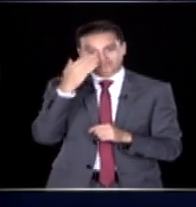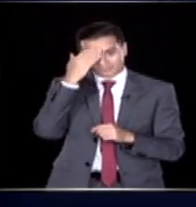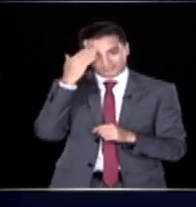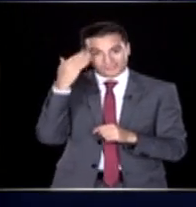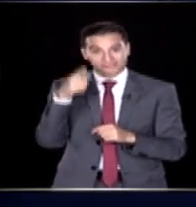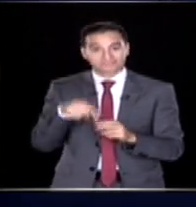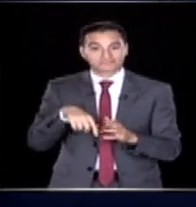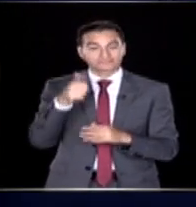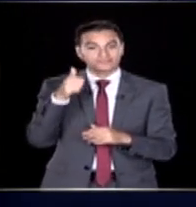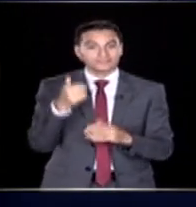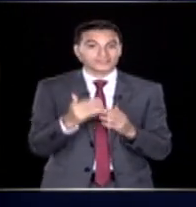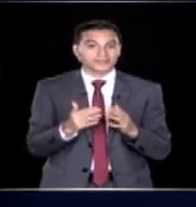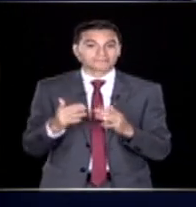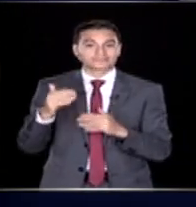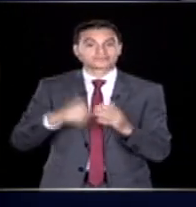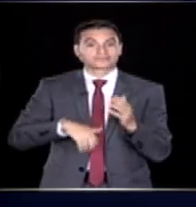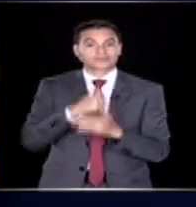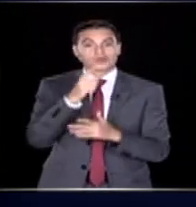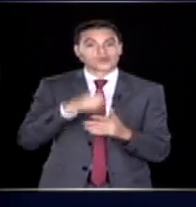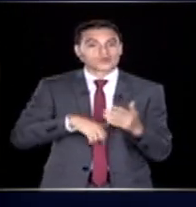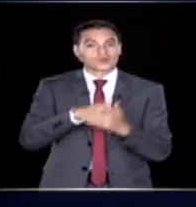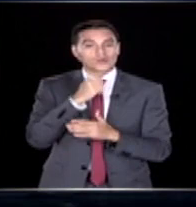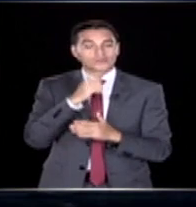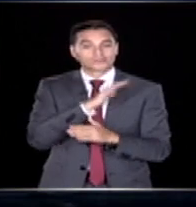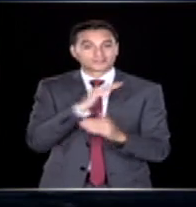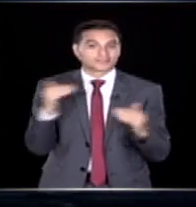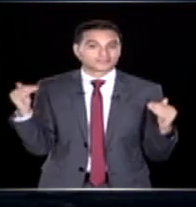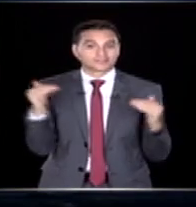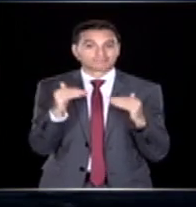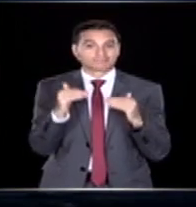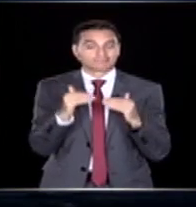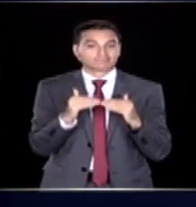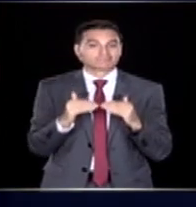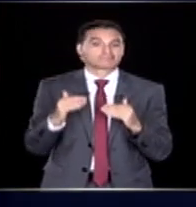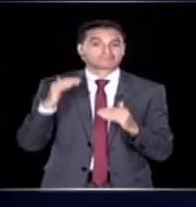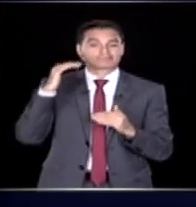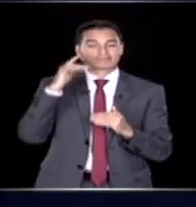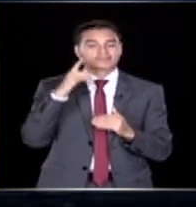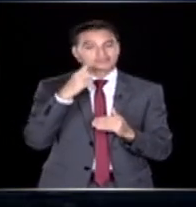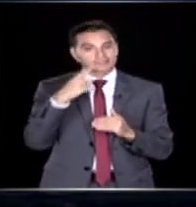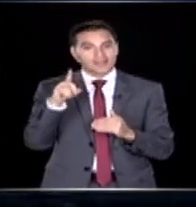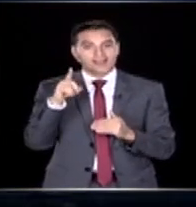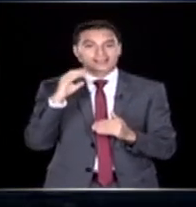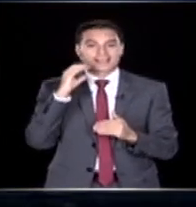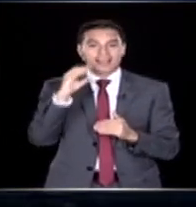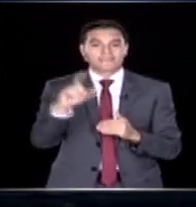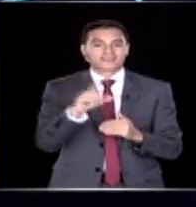غيرت النتيجة، فريقك وثق فيك وانت والله ما قصرت. محمد اجابة صحيحة.